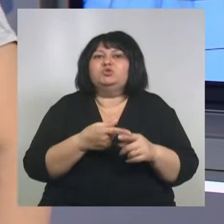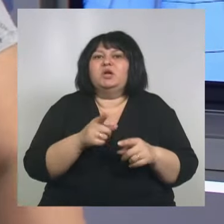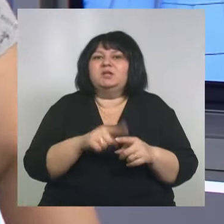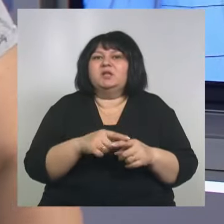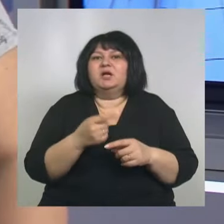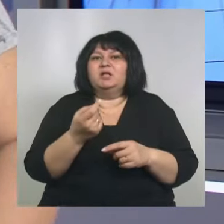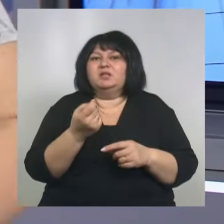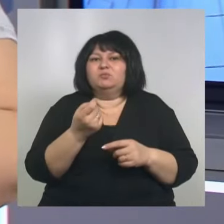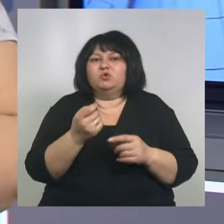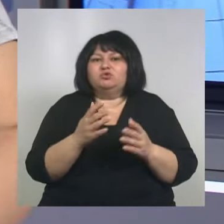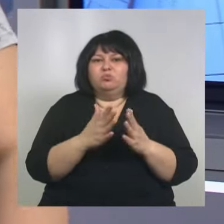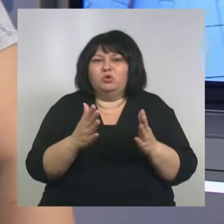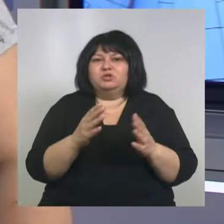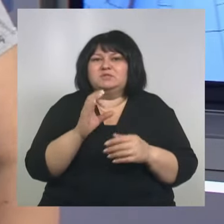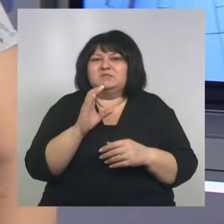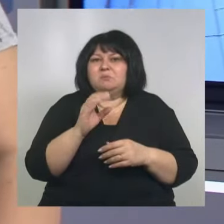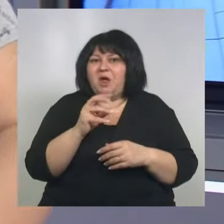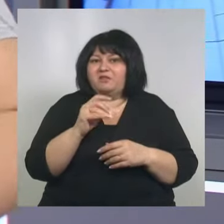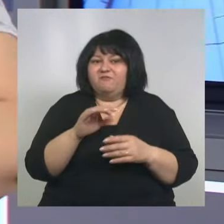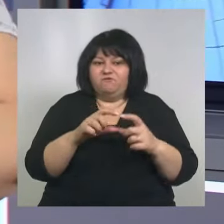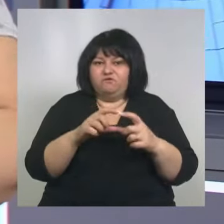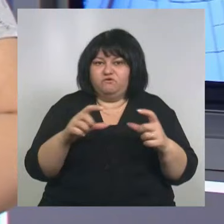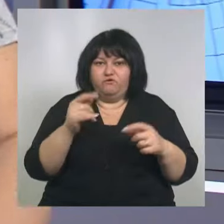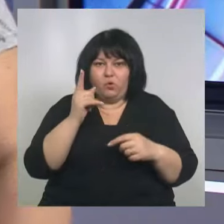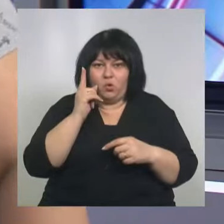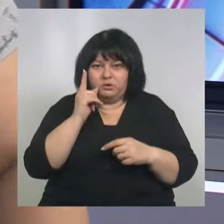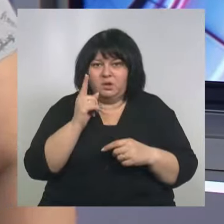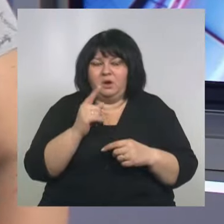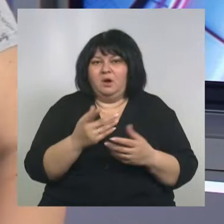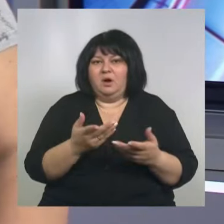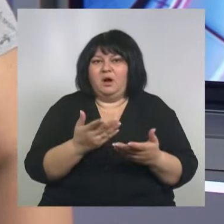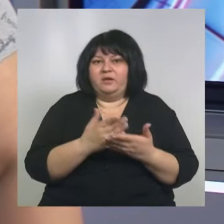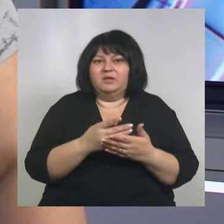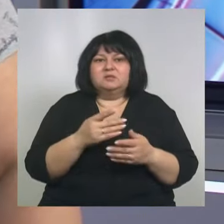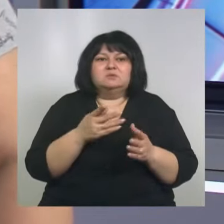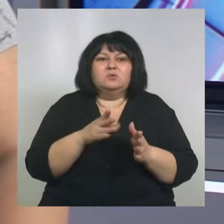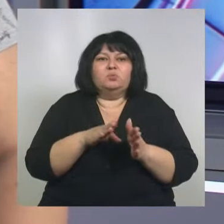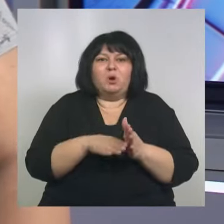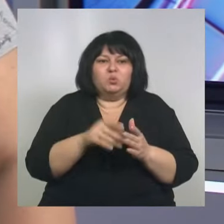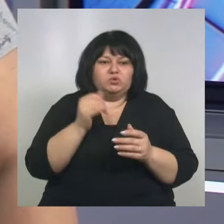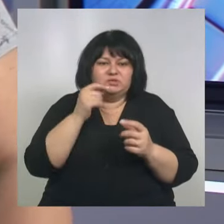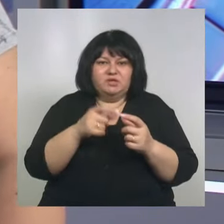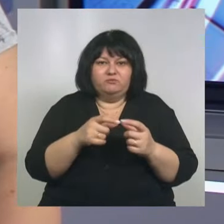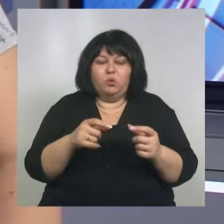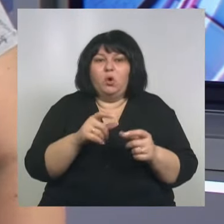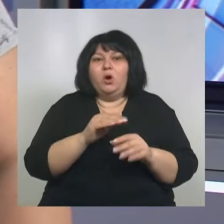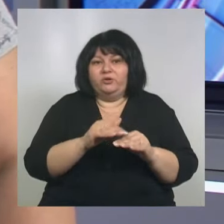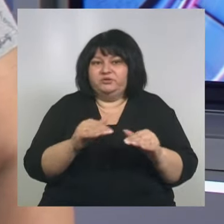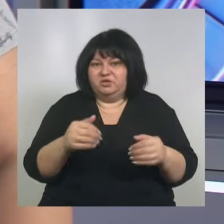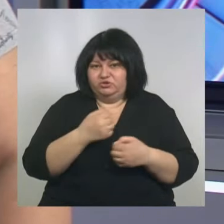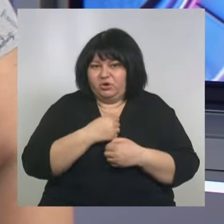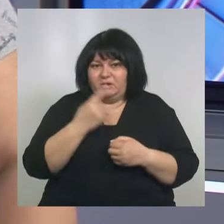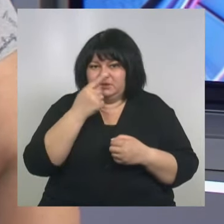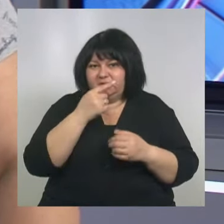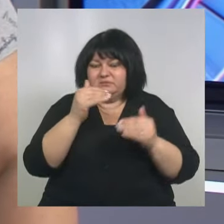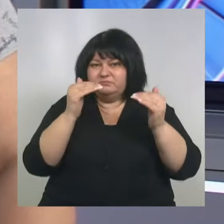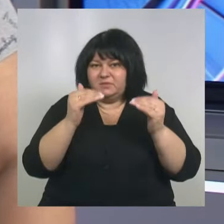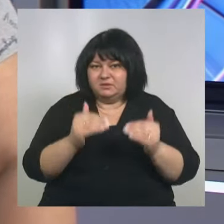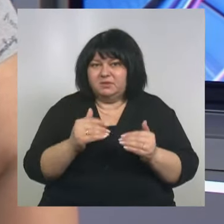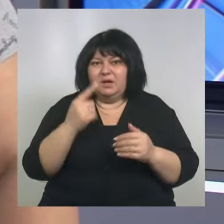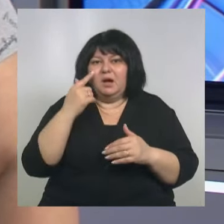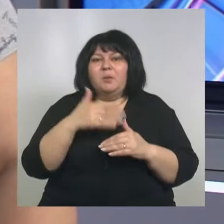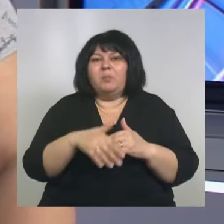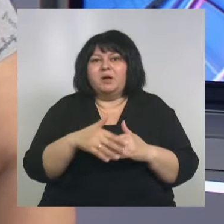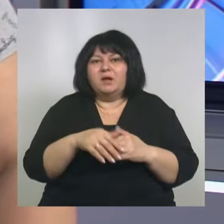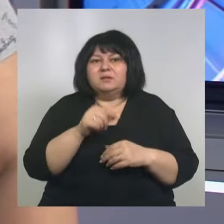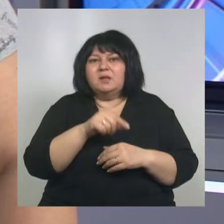чуть-чуть больше смартфон а чаще всего это ну прям совсем какой-то такой телефончик и дети тоже зрение садится во-первых во-вторых но понятно что на